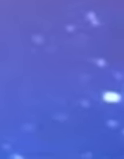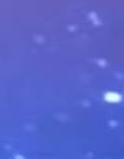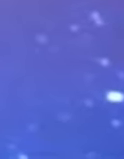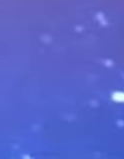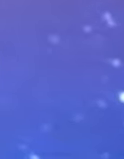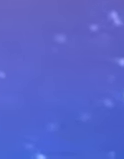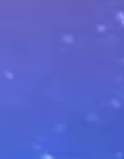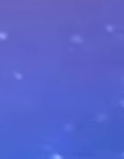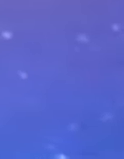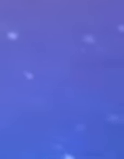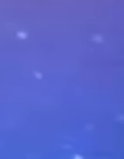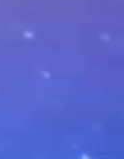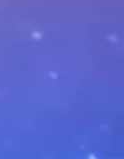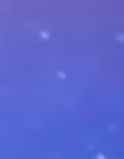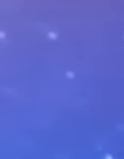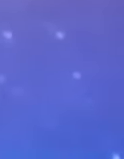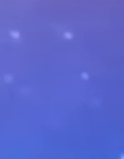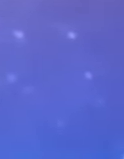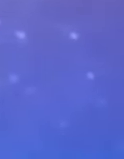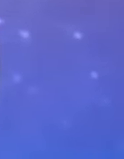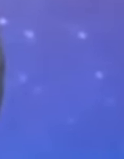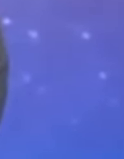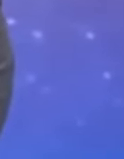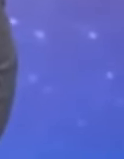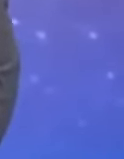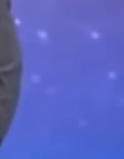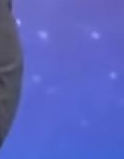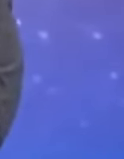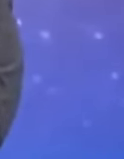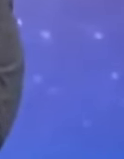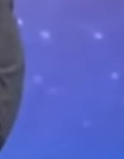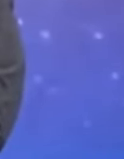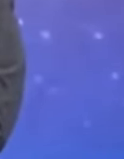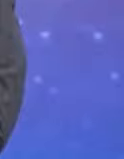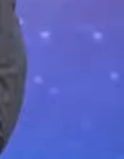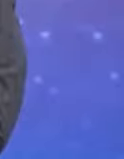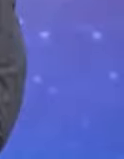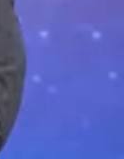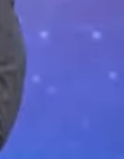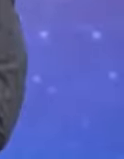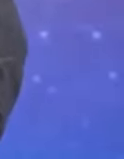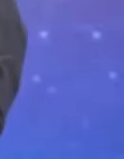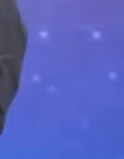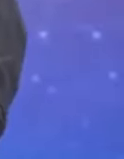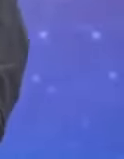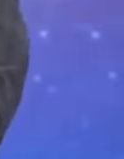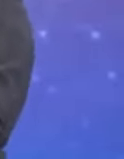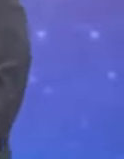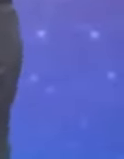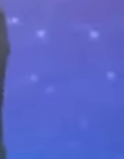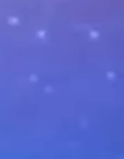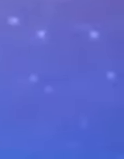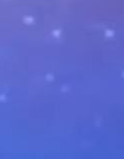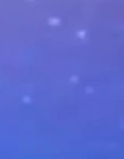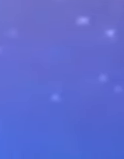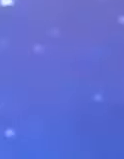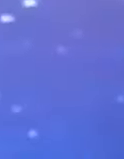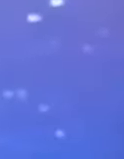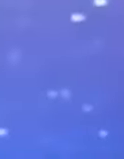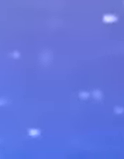décision alors je veux cet Emmanuel et la grâce d'Emmanuel et la bonté